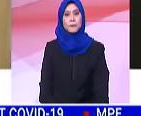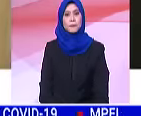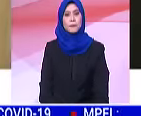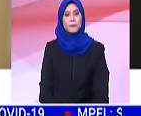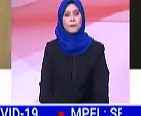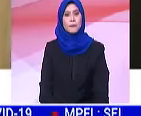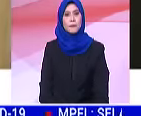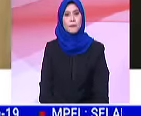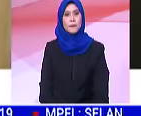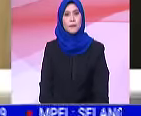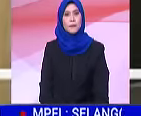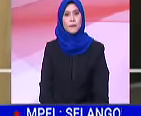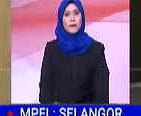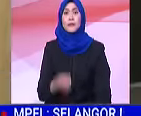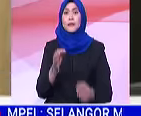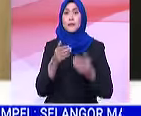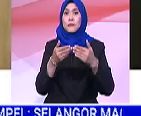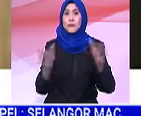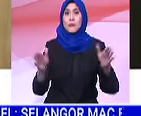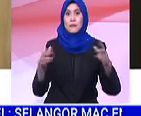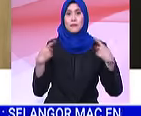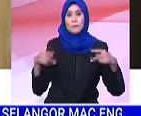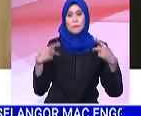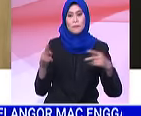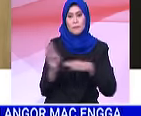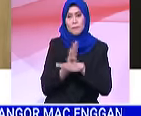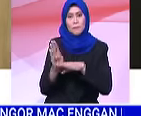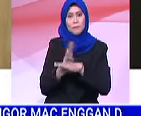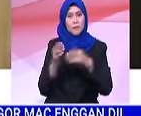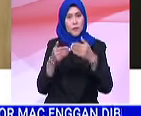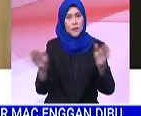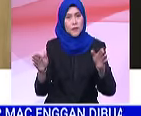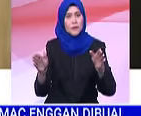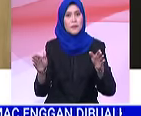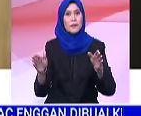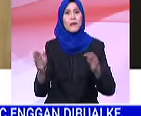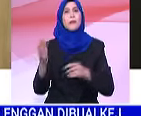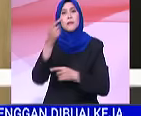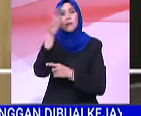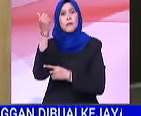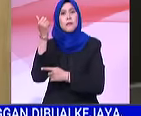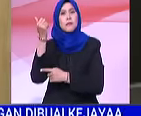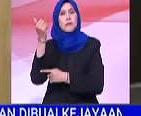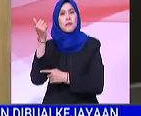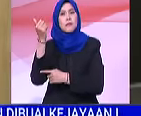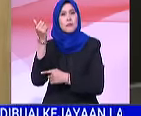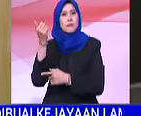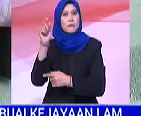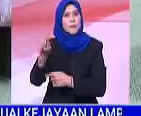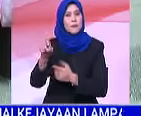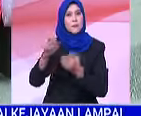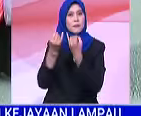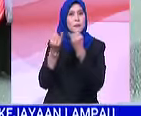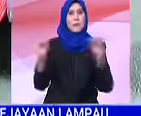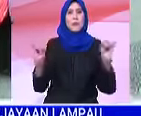Jadi bila sektor ekonomi dibuka, sebenarnya rakyat, kerajaan nak respon kepada penderitaan rakyat. Perlu berdiri